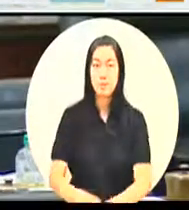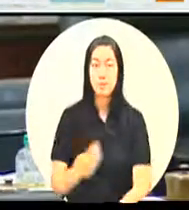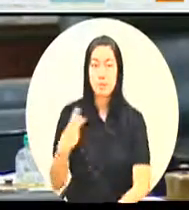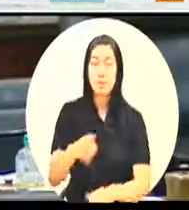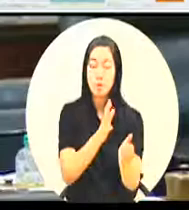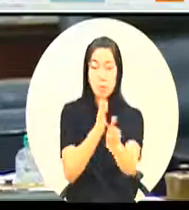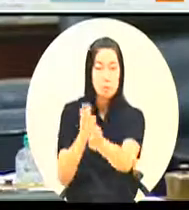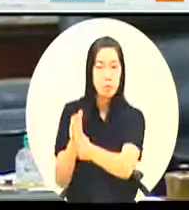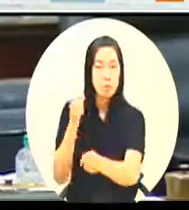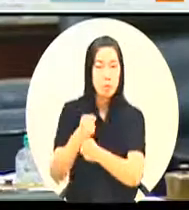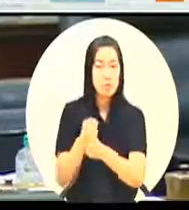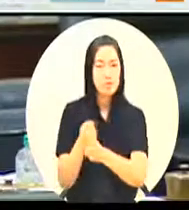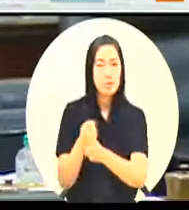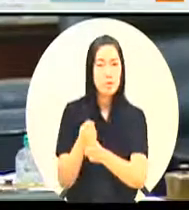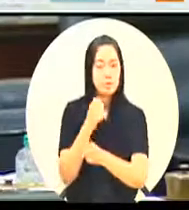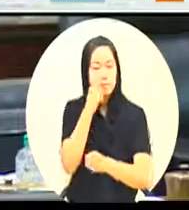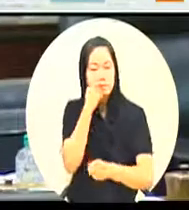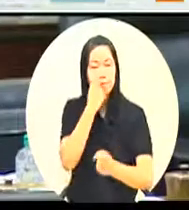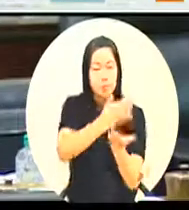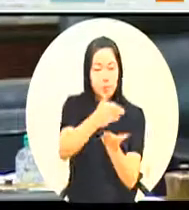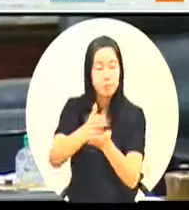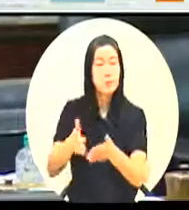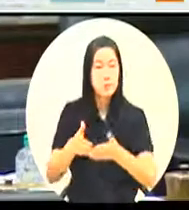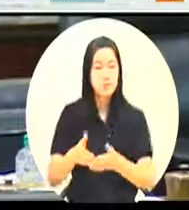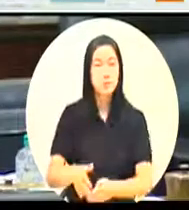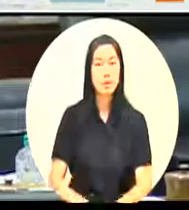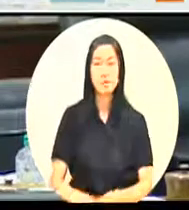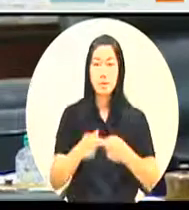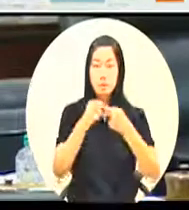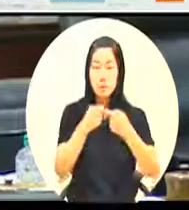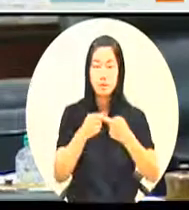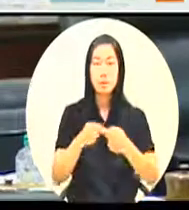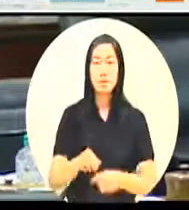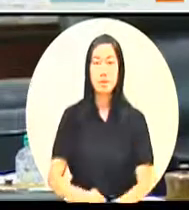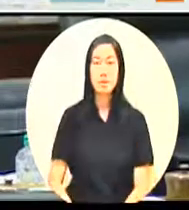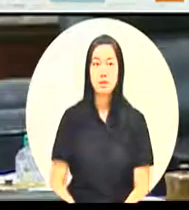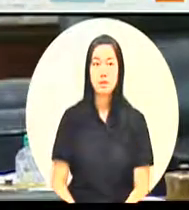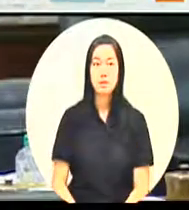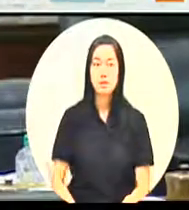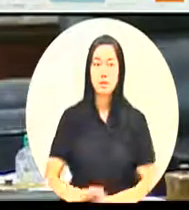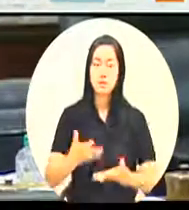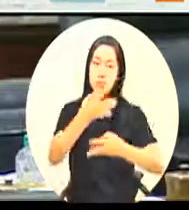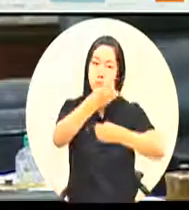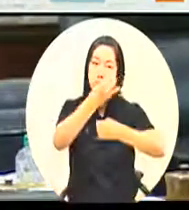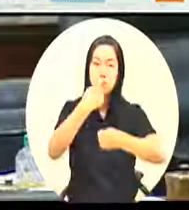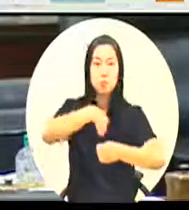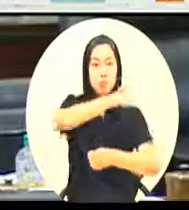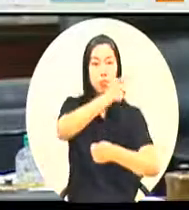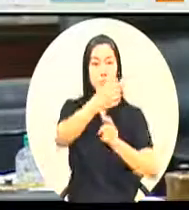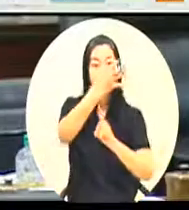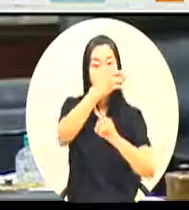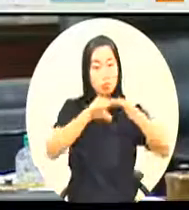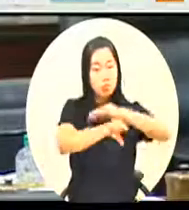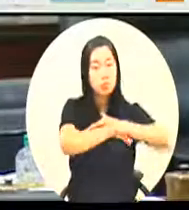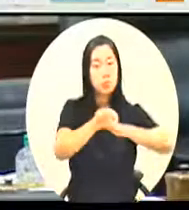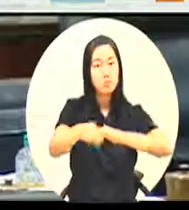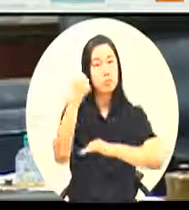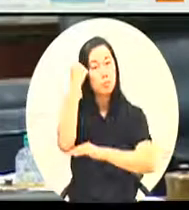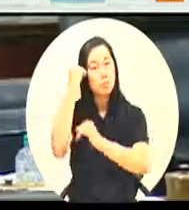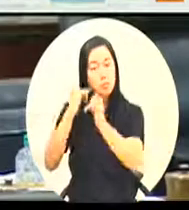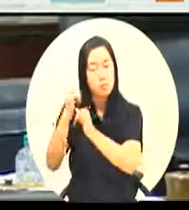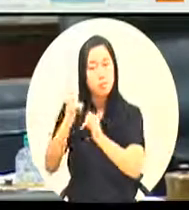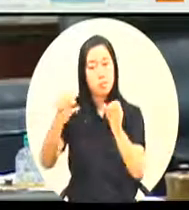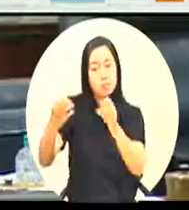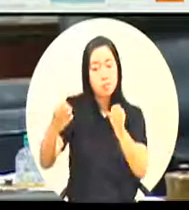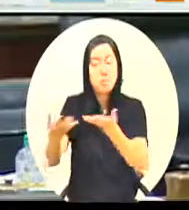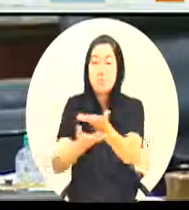需要去做克服。第一个部分，什么时候你们要去旗津跟旗津在地的居民做